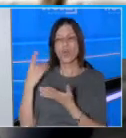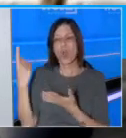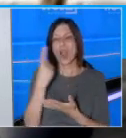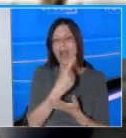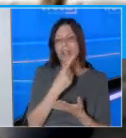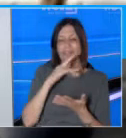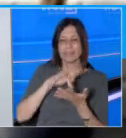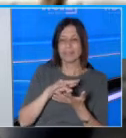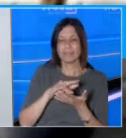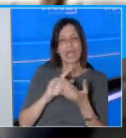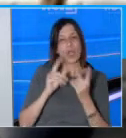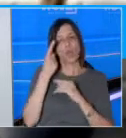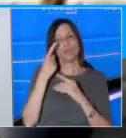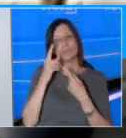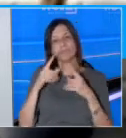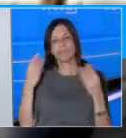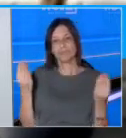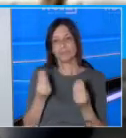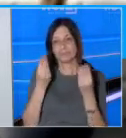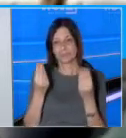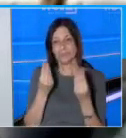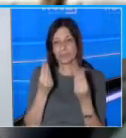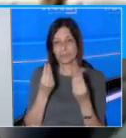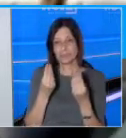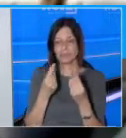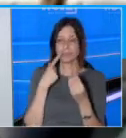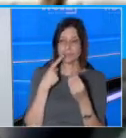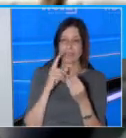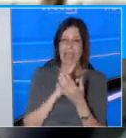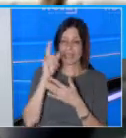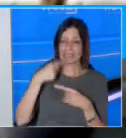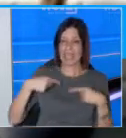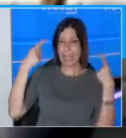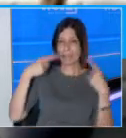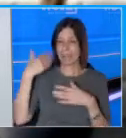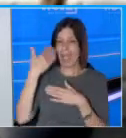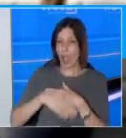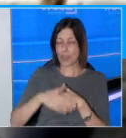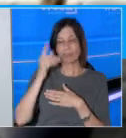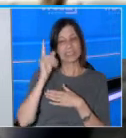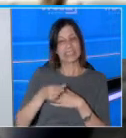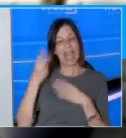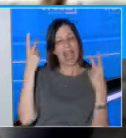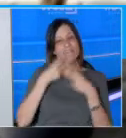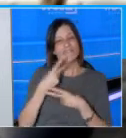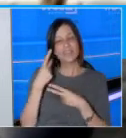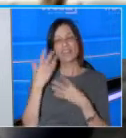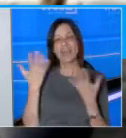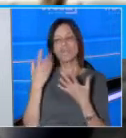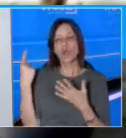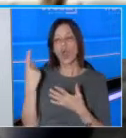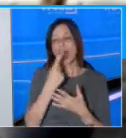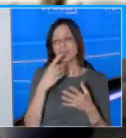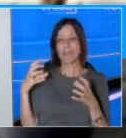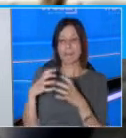קרו כמה וכמה דברים, בוא נאמר, בלשון המתה, ב-11 הימים האחרונים, וצריך להבין איפה כל אחת מהמפלגות עומדות, כל